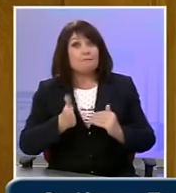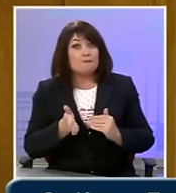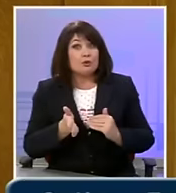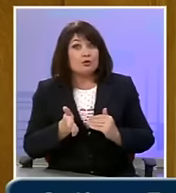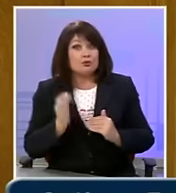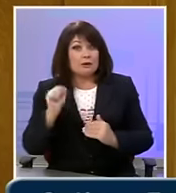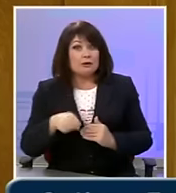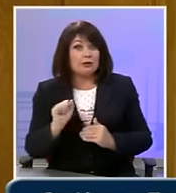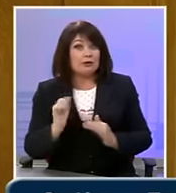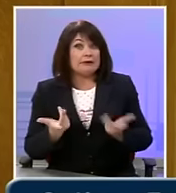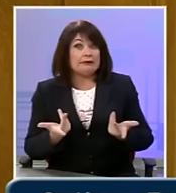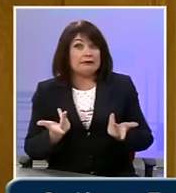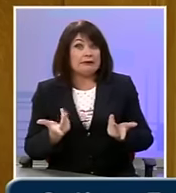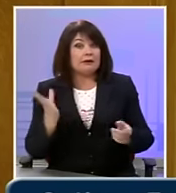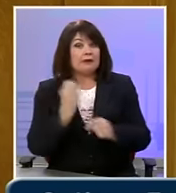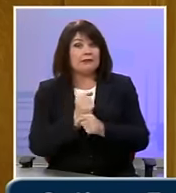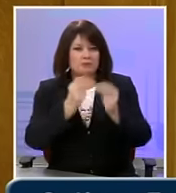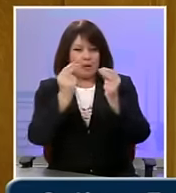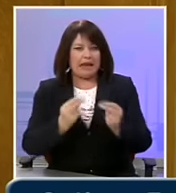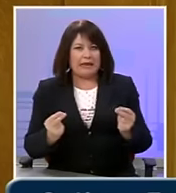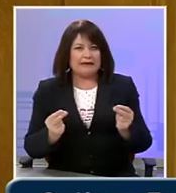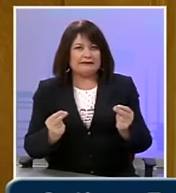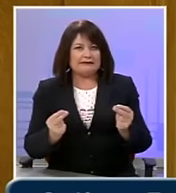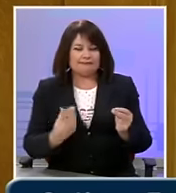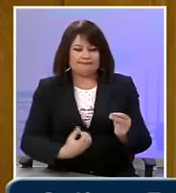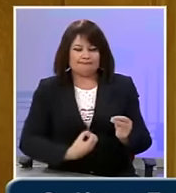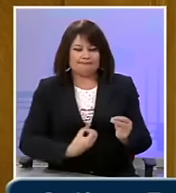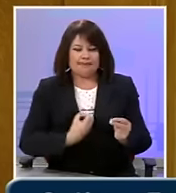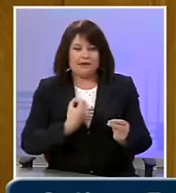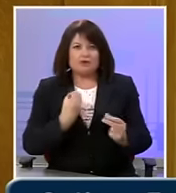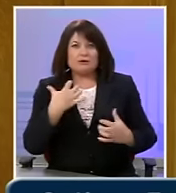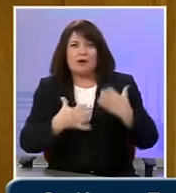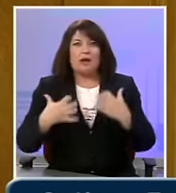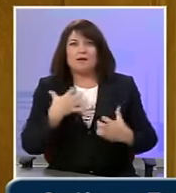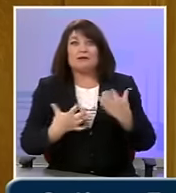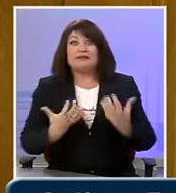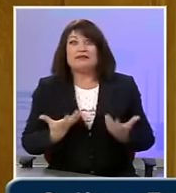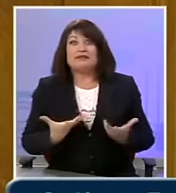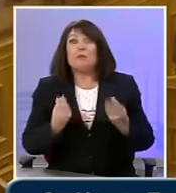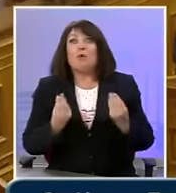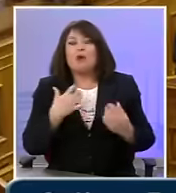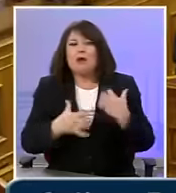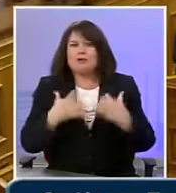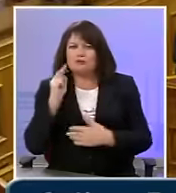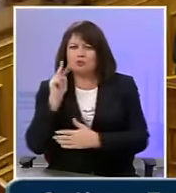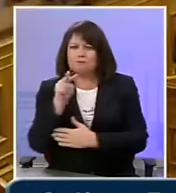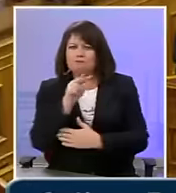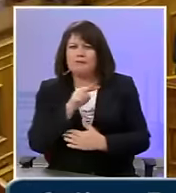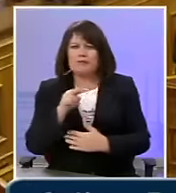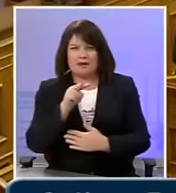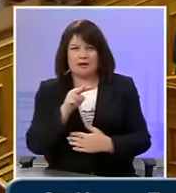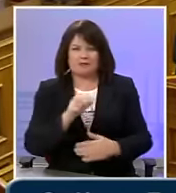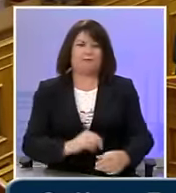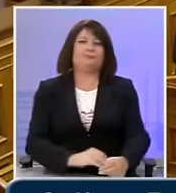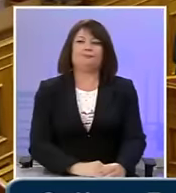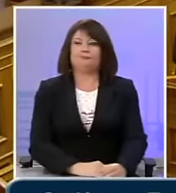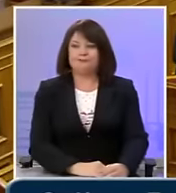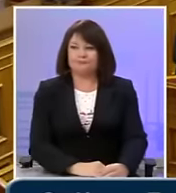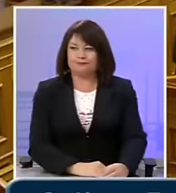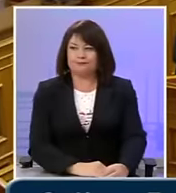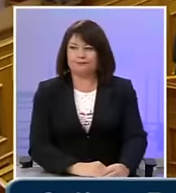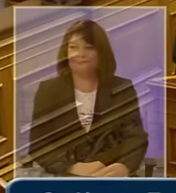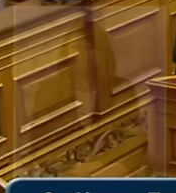ή όχι, να βρούμε λύση, τους ένιωσα ανήσυχους, πολύ ανήσυχους, όσον αφορά